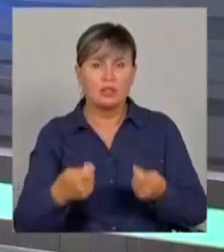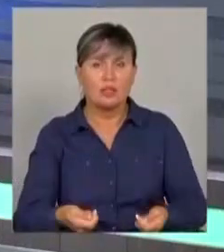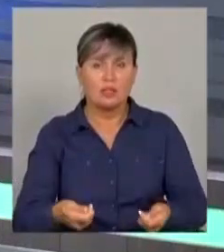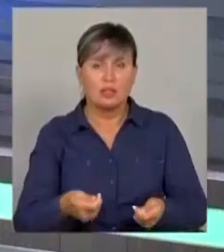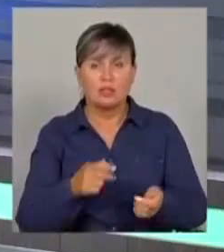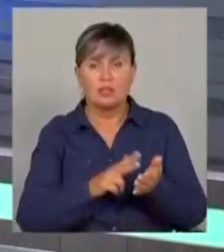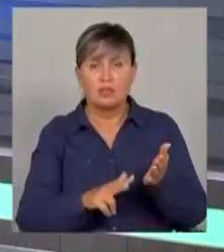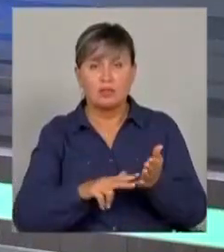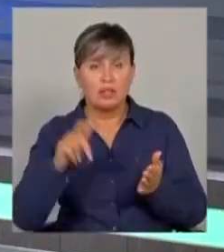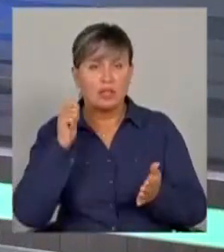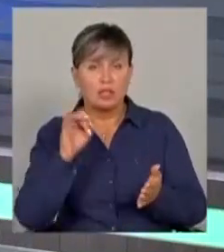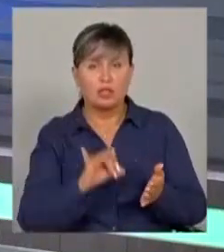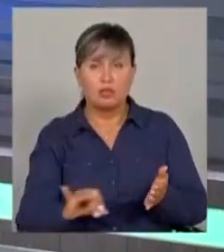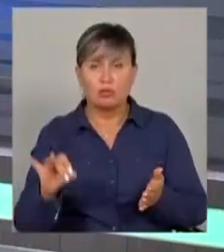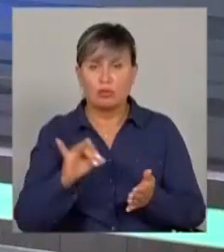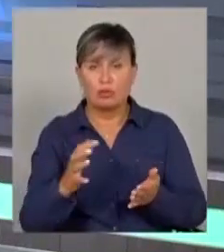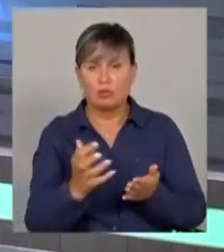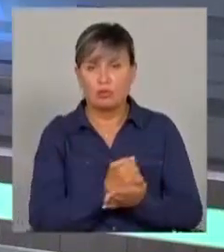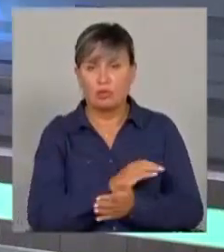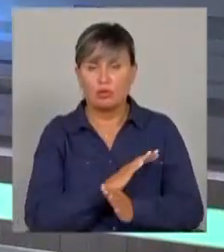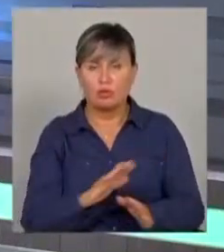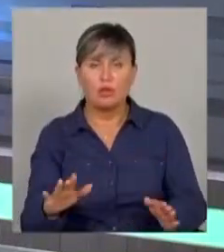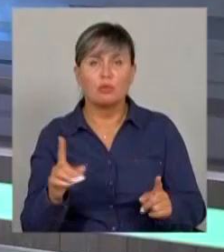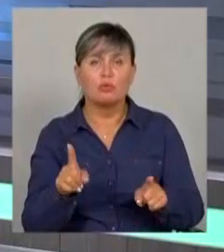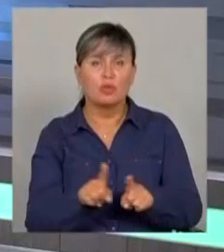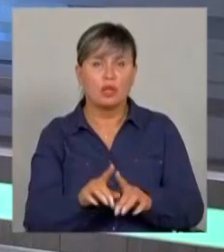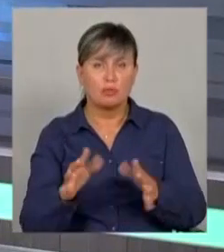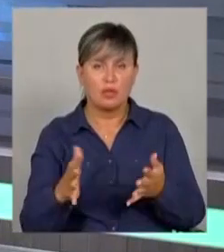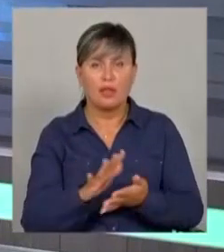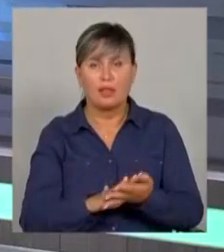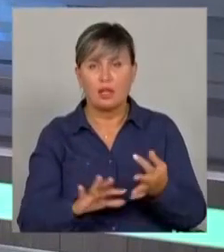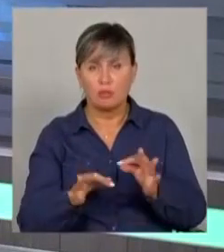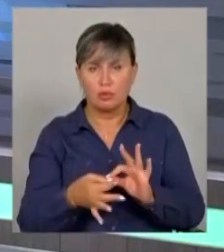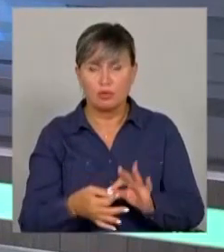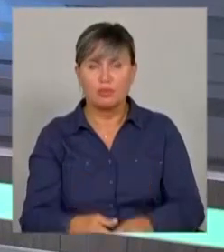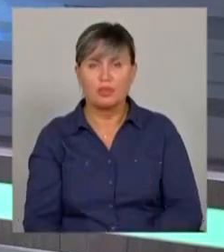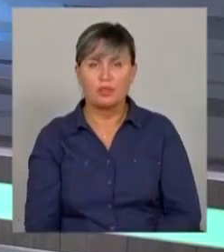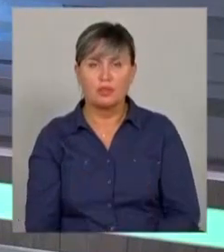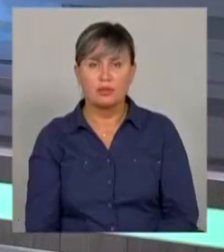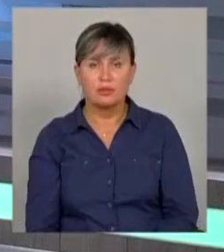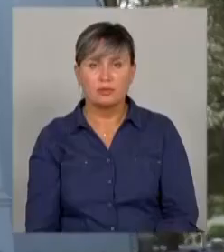с 80-летней историей срываются. Почему так произошло, выясняла Диана Кайрамбекова.